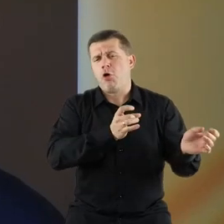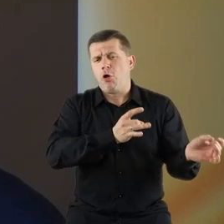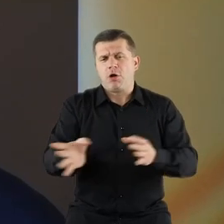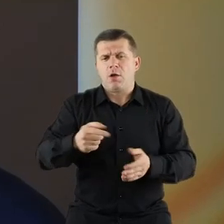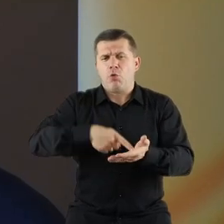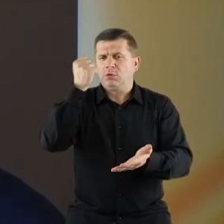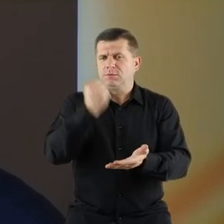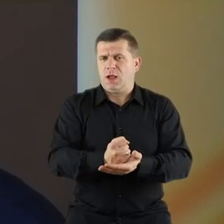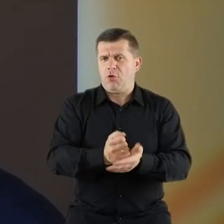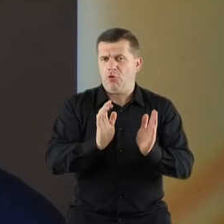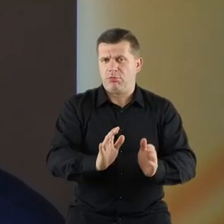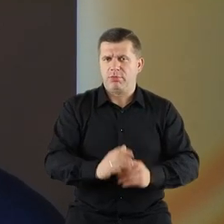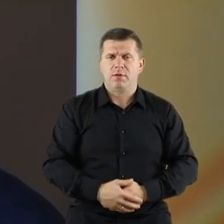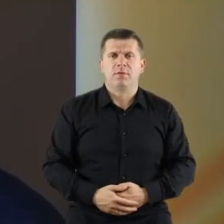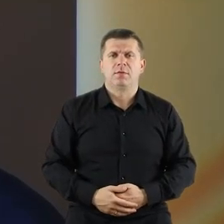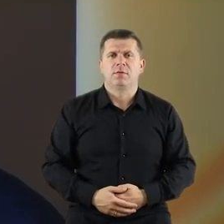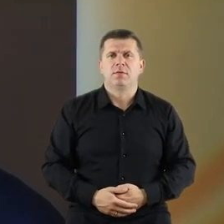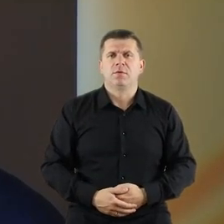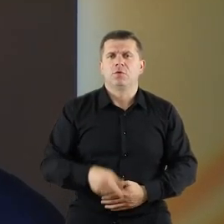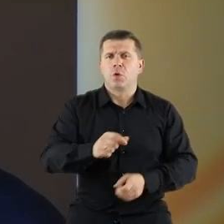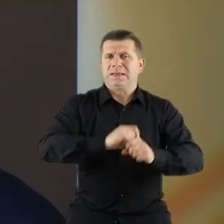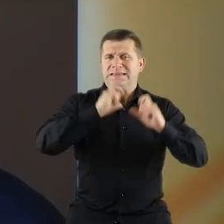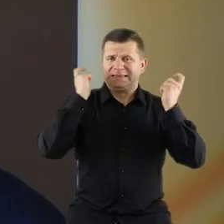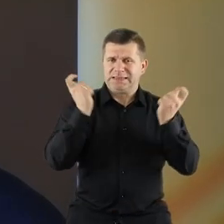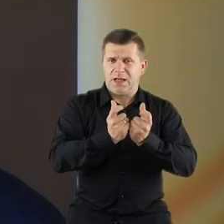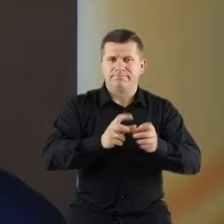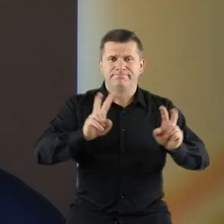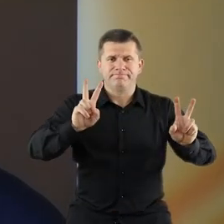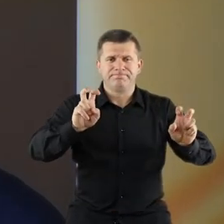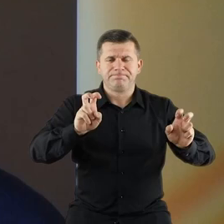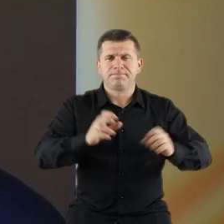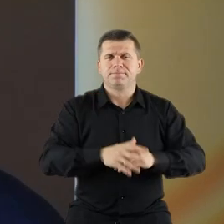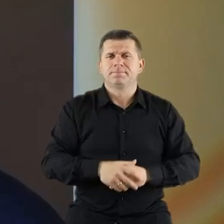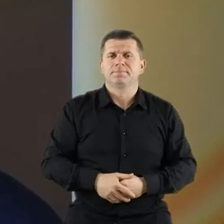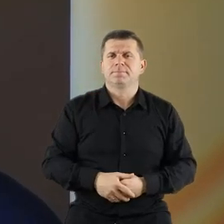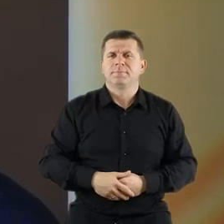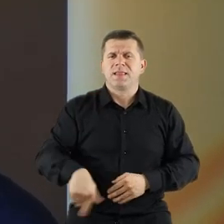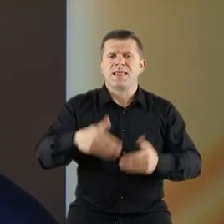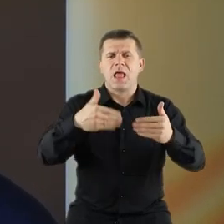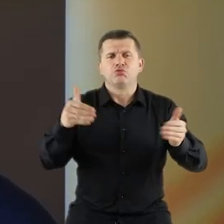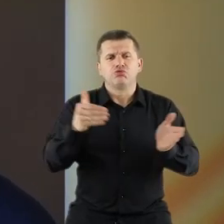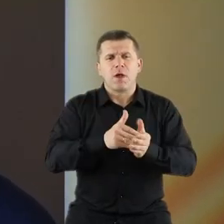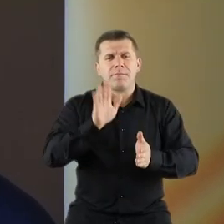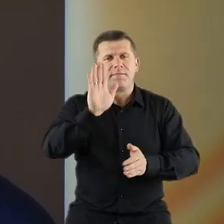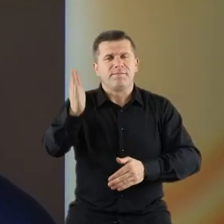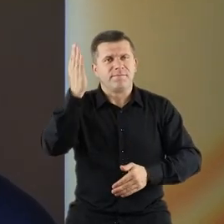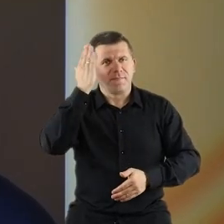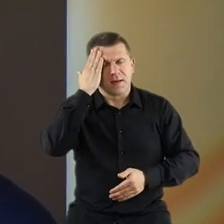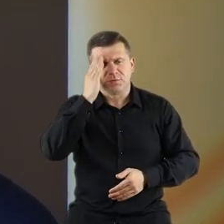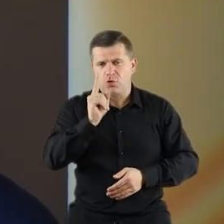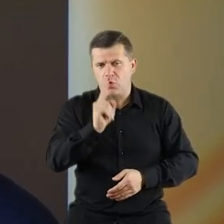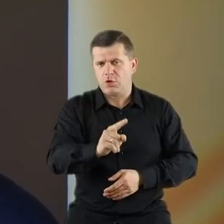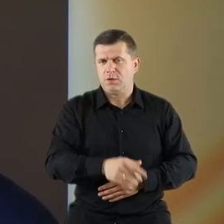ustalone i to jest całe theatrum a więc trzeba sobie po prostu z tego zdawać